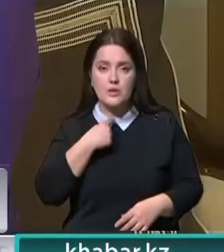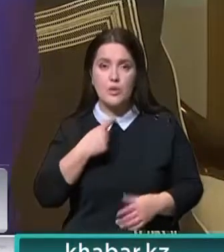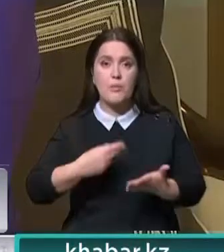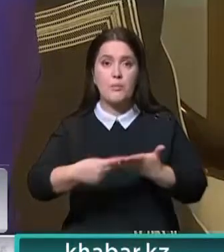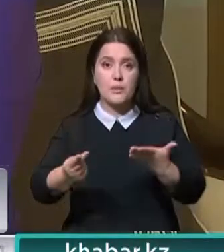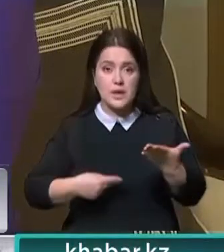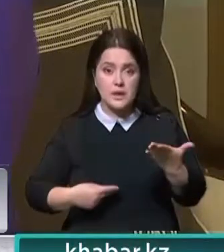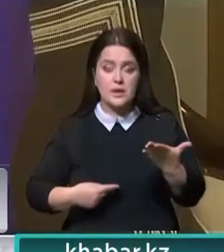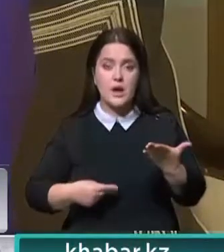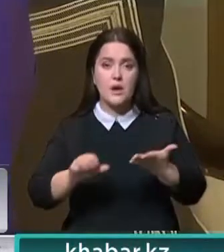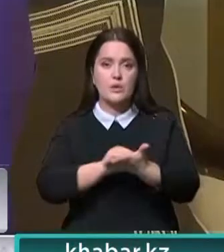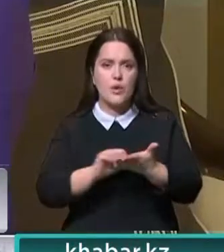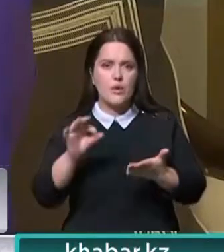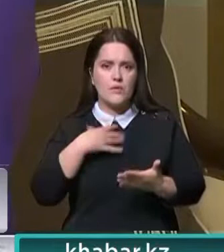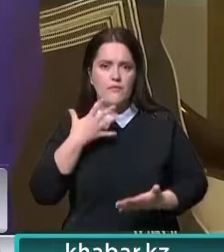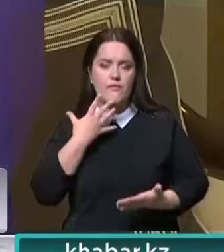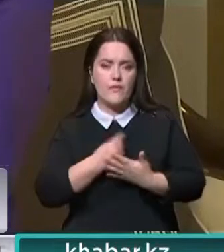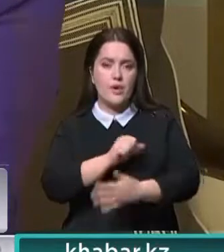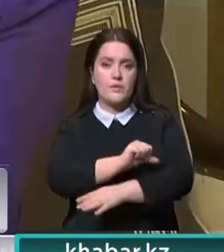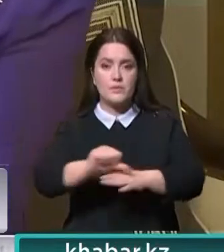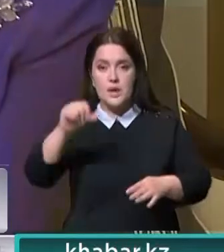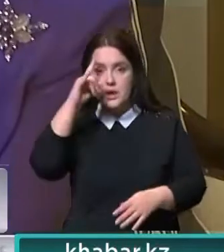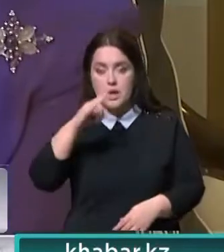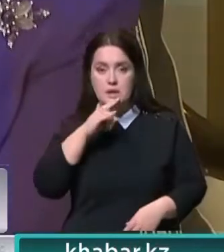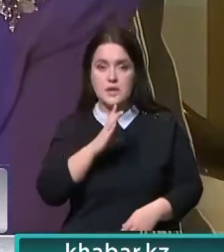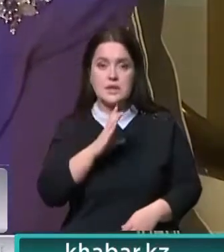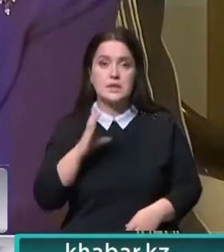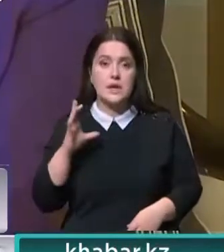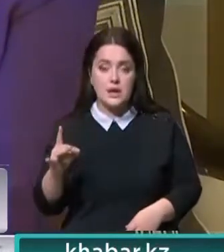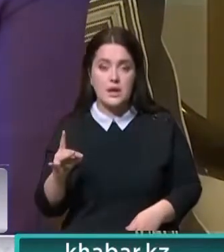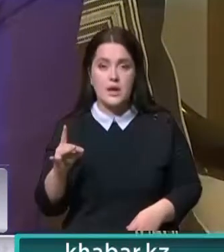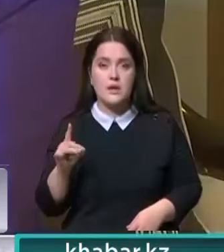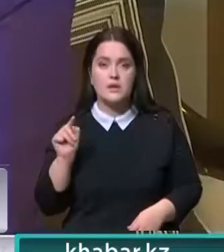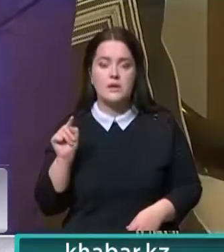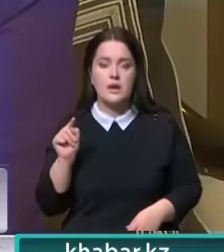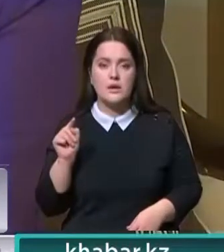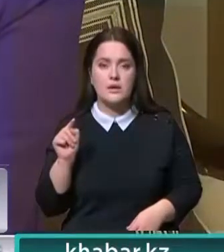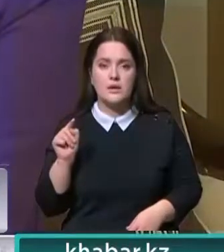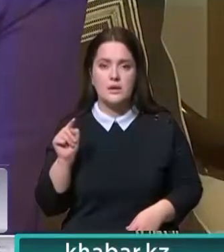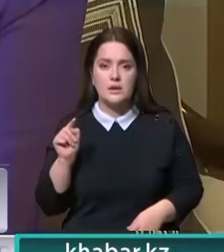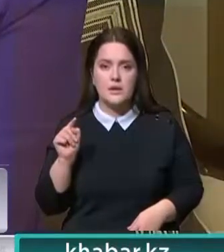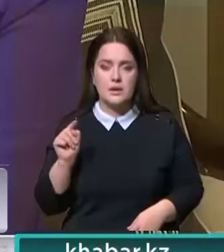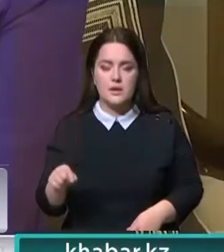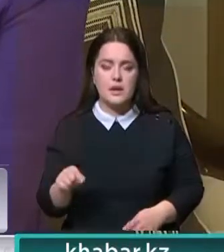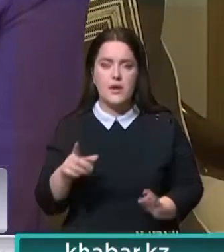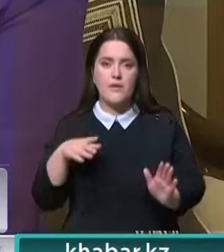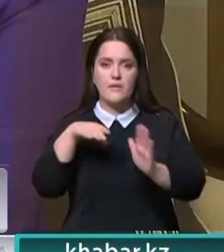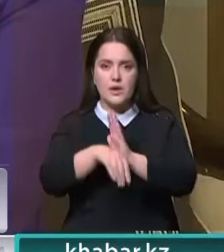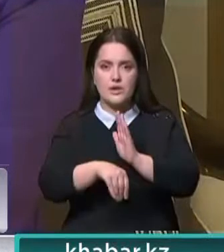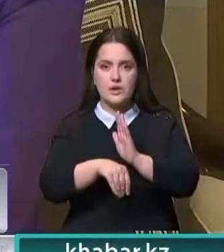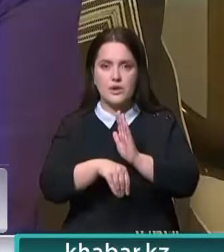принято в декларации о суверенитете Казахской ССР, вот тогда это вошло в